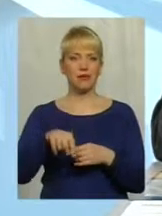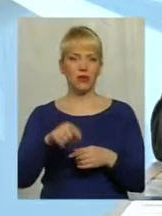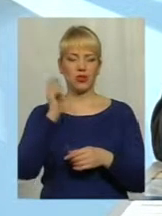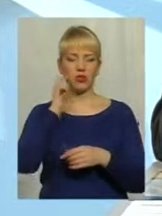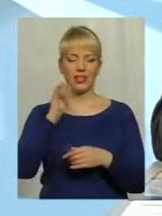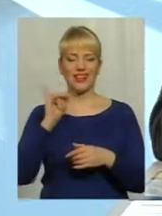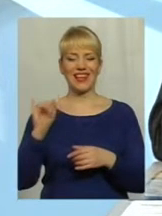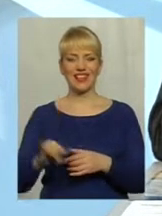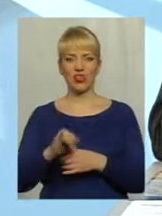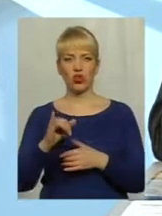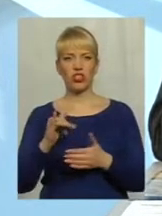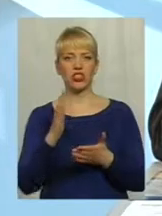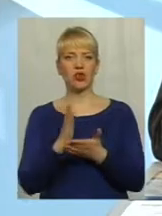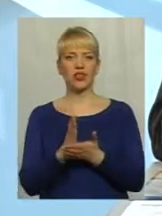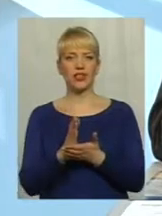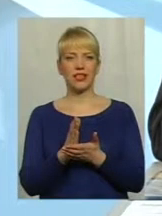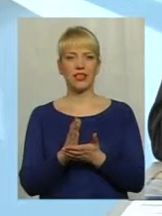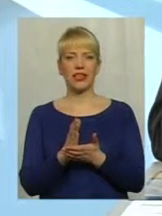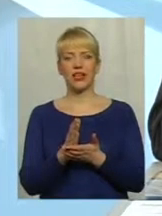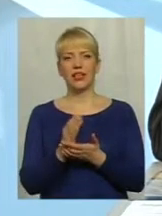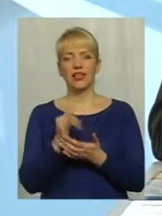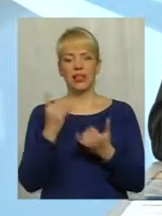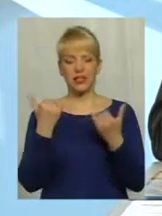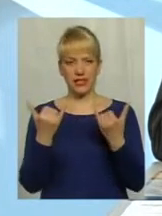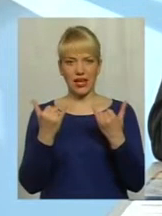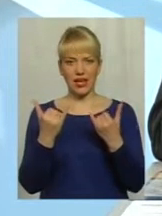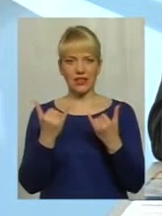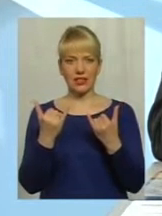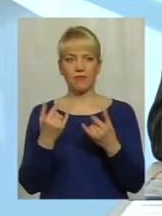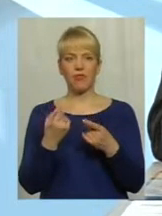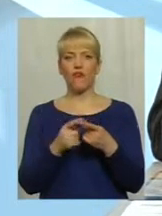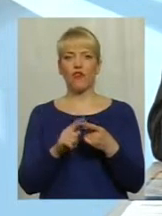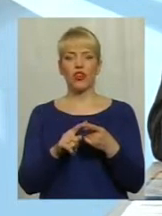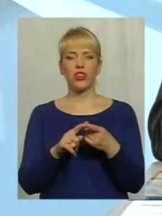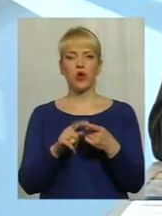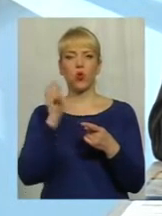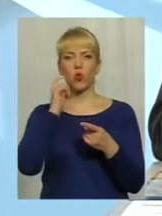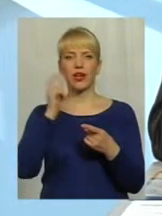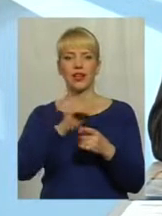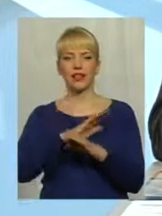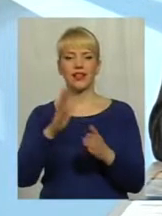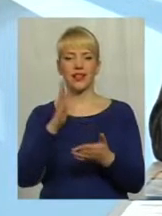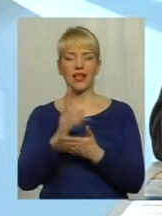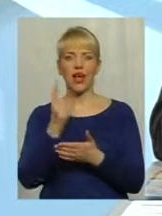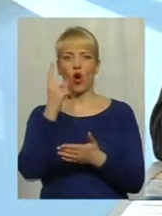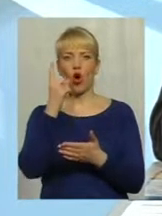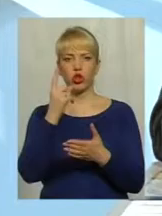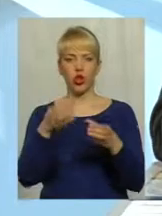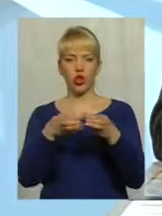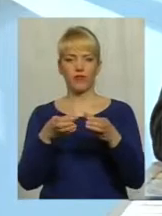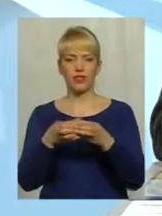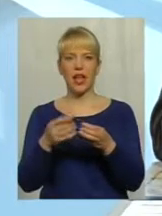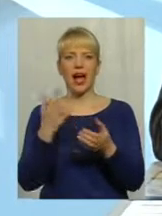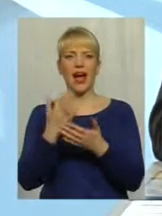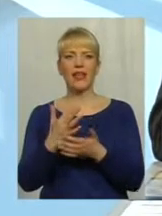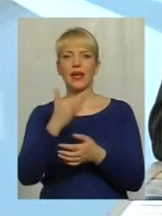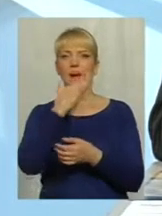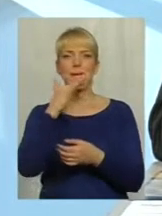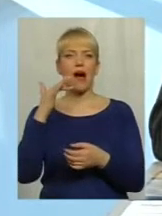тепер вже, безпосередньо зараз, вона не є одноконфесійною, а вона є поліконфесійною і